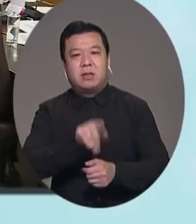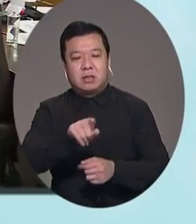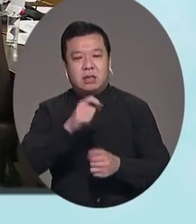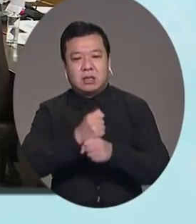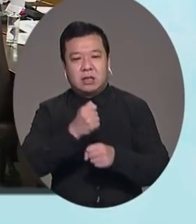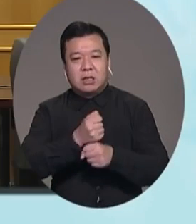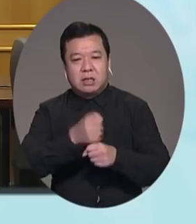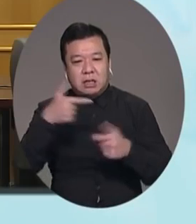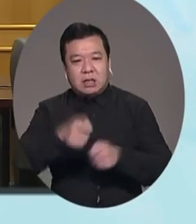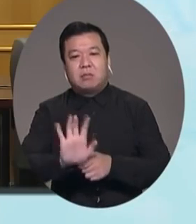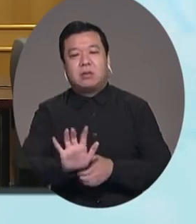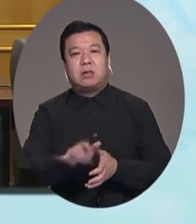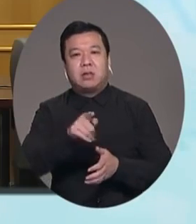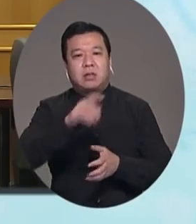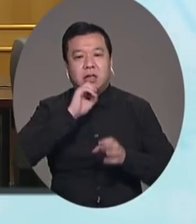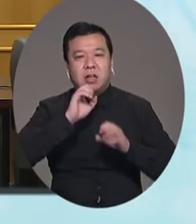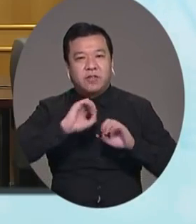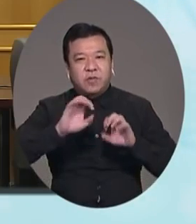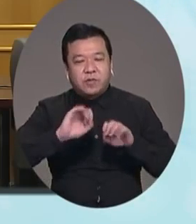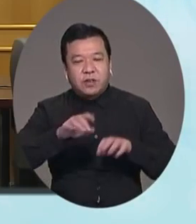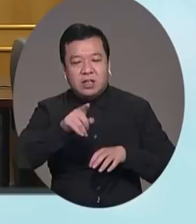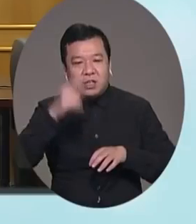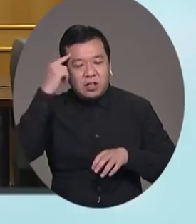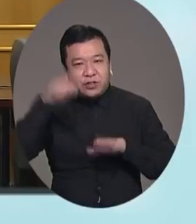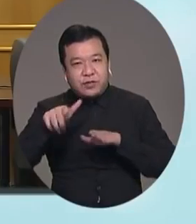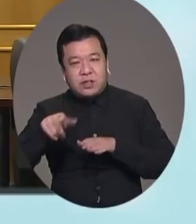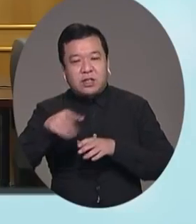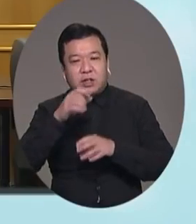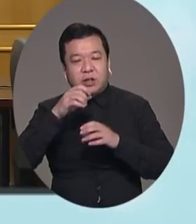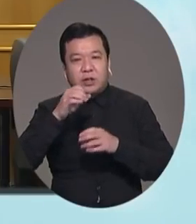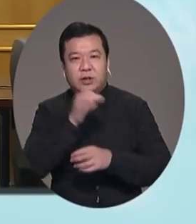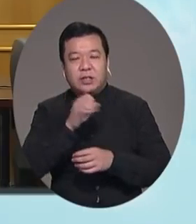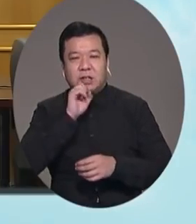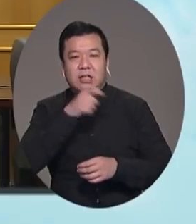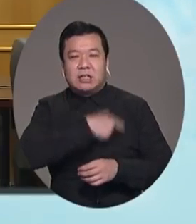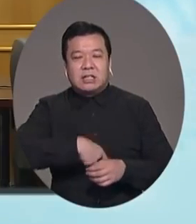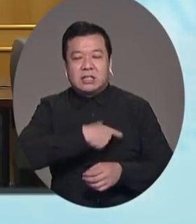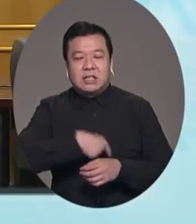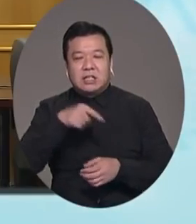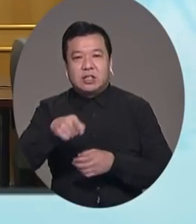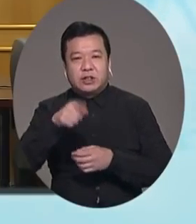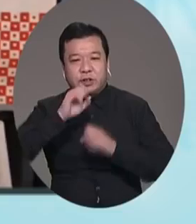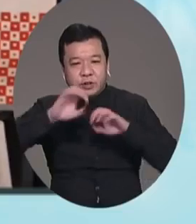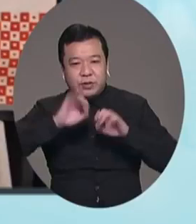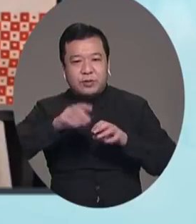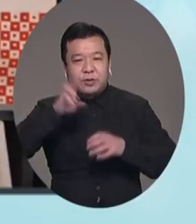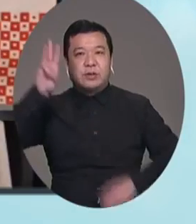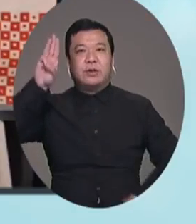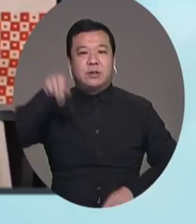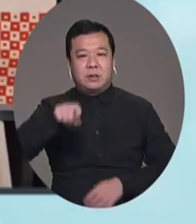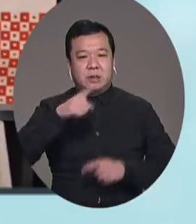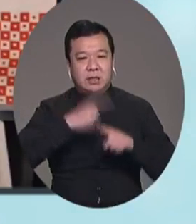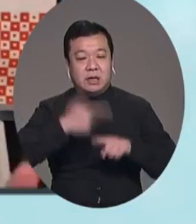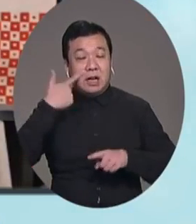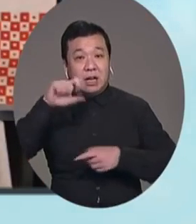區工作。 透過放風去處理一些區議員的宣誓，究竟政府有多重視這個宣誓呢？突然間一條新